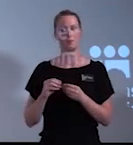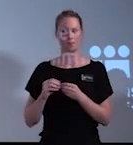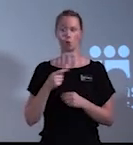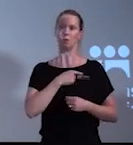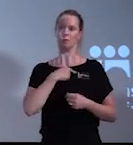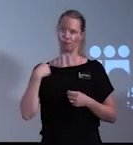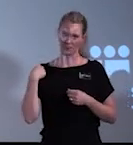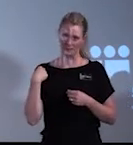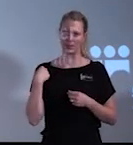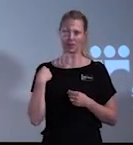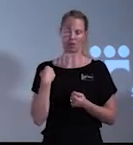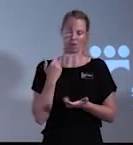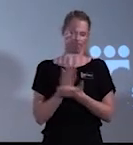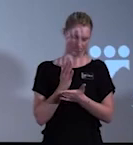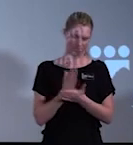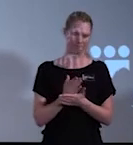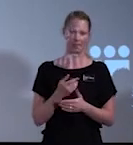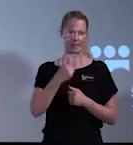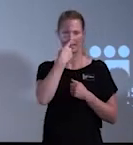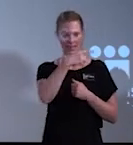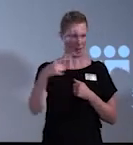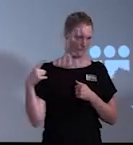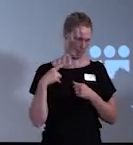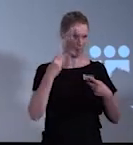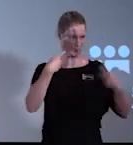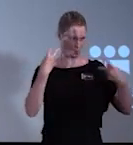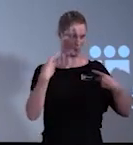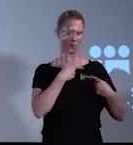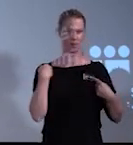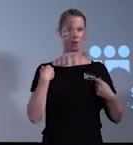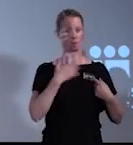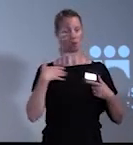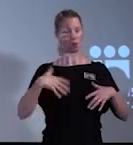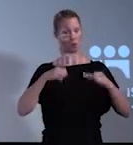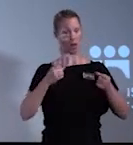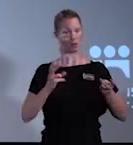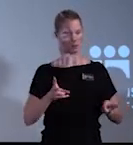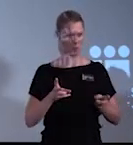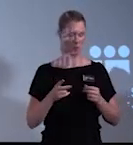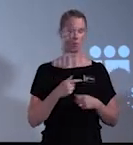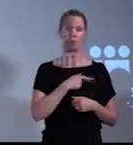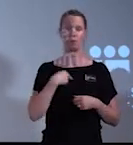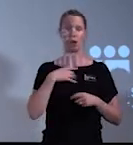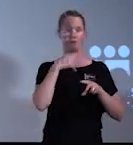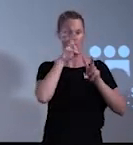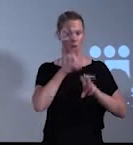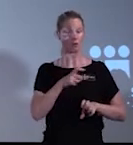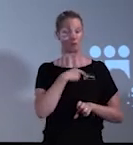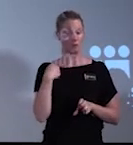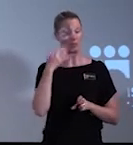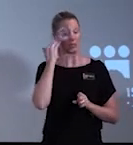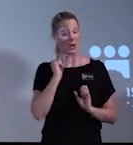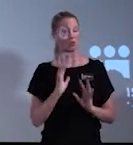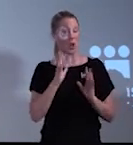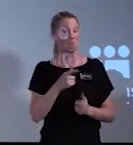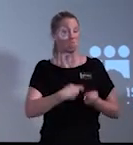vi kommer säkerställa att det här inte drabbar biograferna. Det har ju vi ett uppdrag att göra, och vi har analyserat att vi kommer kunna